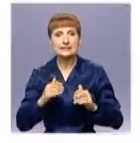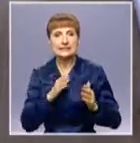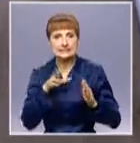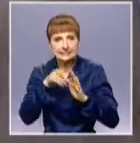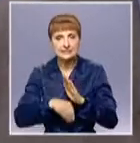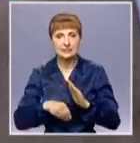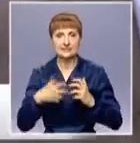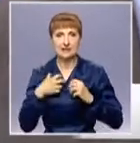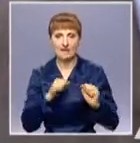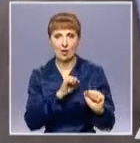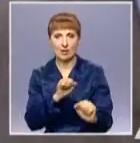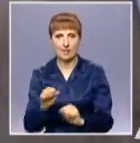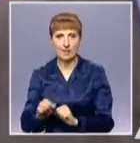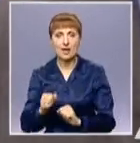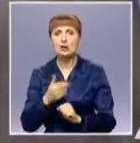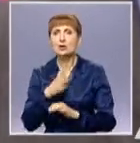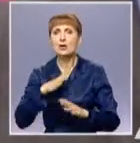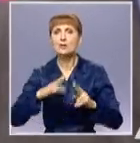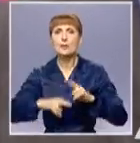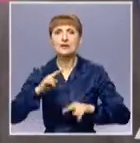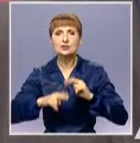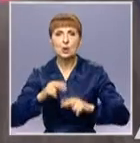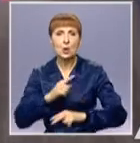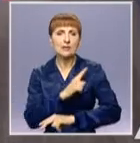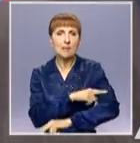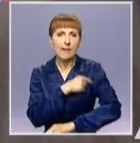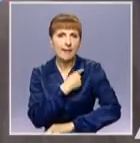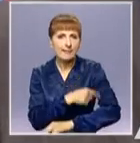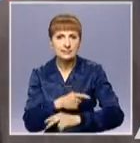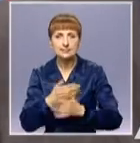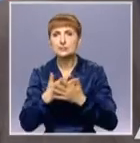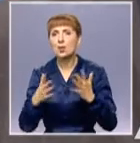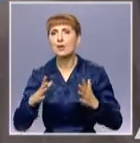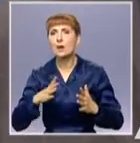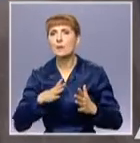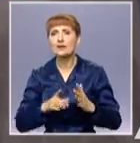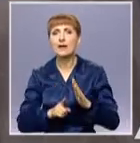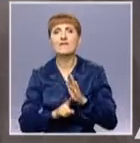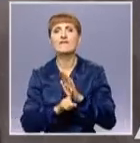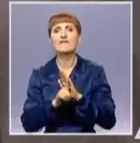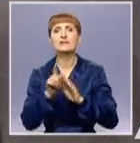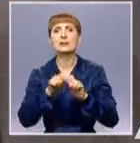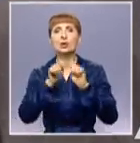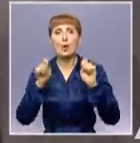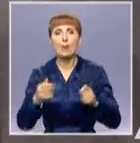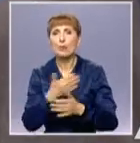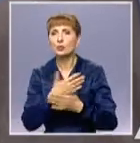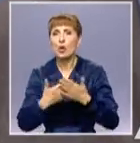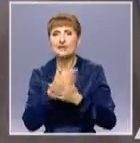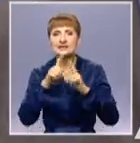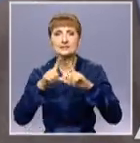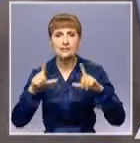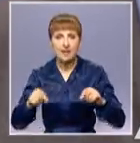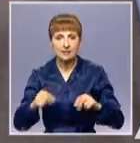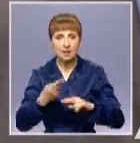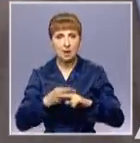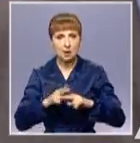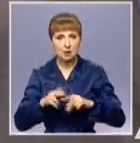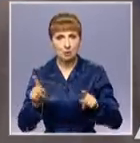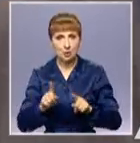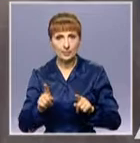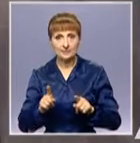здравоохранения. Сколько было построено учреждений здравоохранения, сколько было введено новых зданий для того, чтобы